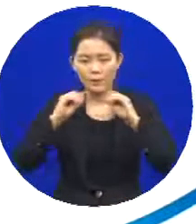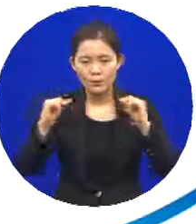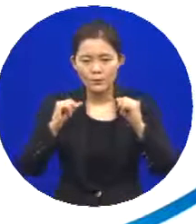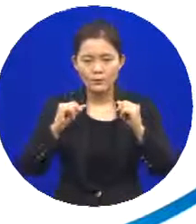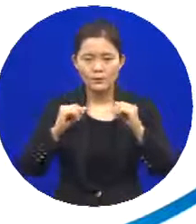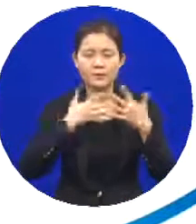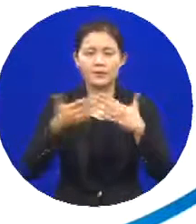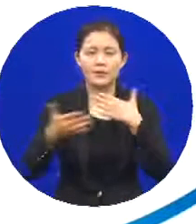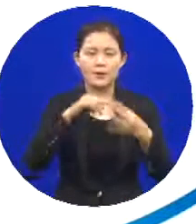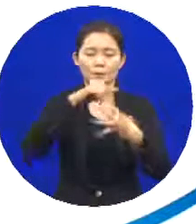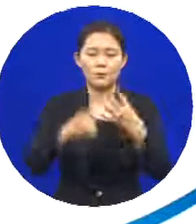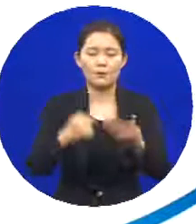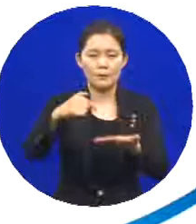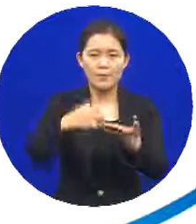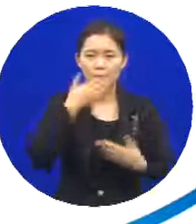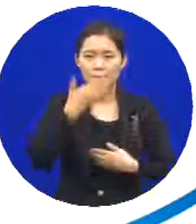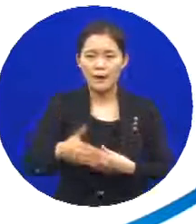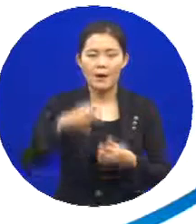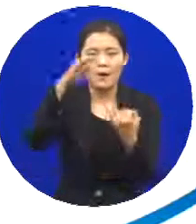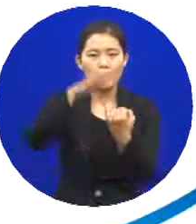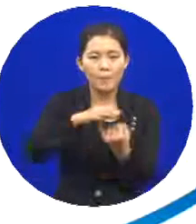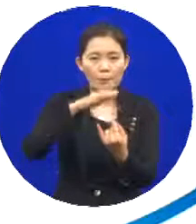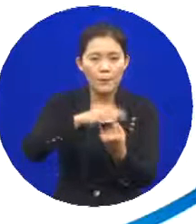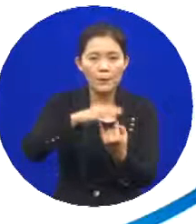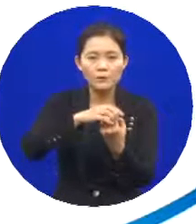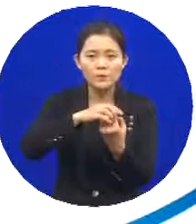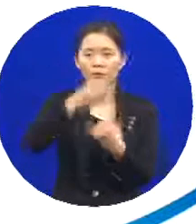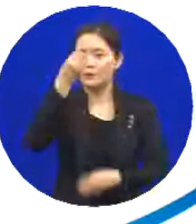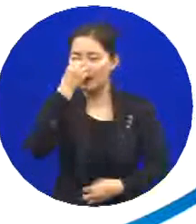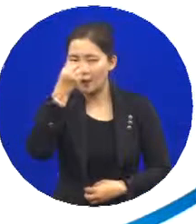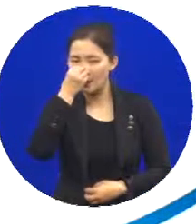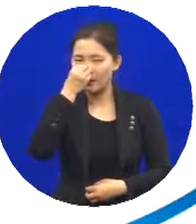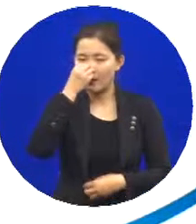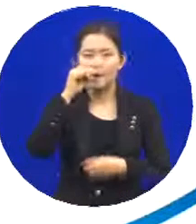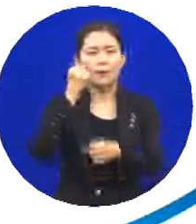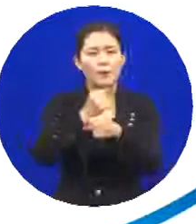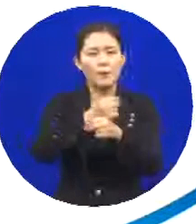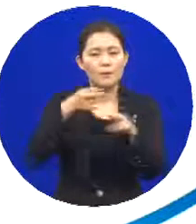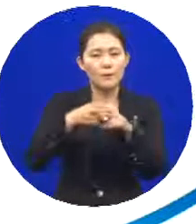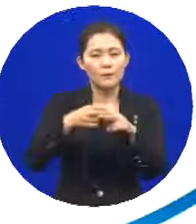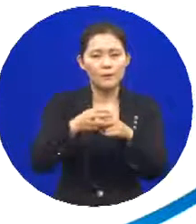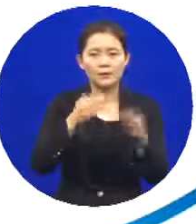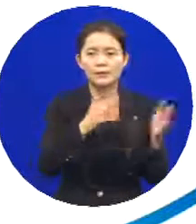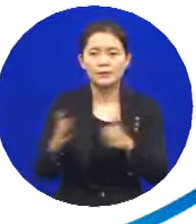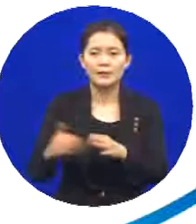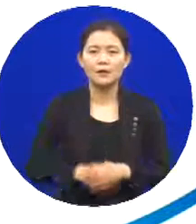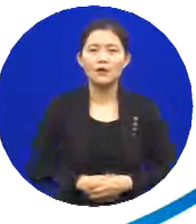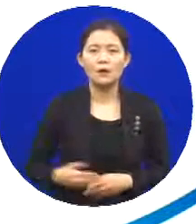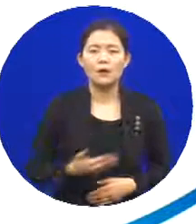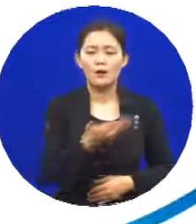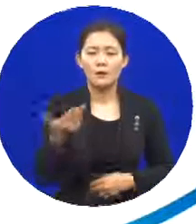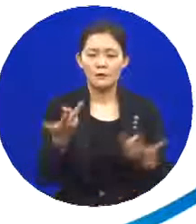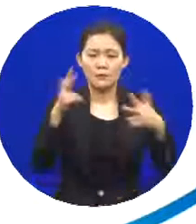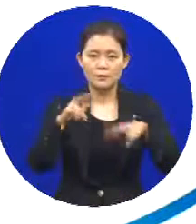프로그램에 신청을 받고 있습니다. 3월에는 버섯과 딸기, 오미자 등을 알아보고 요리를 만들어보는 체험을 진행합니다.